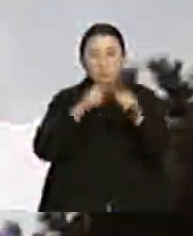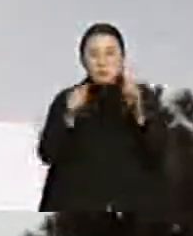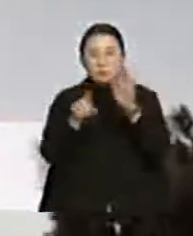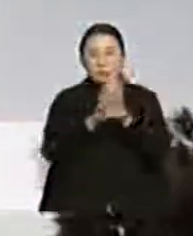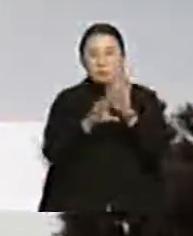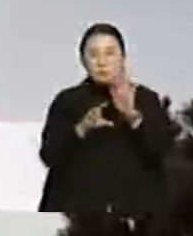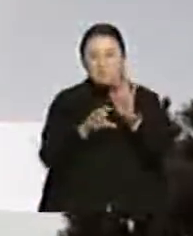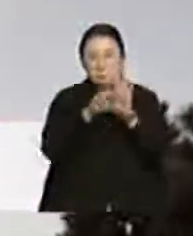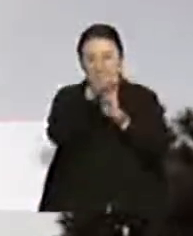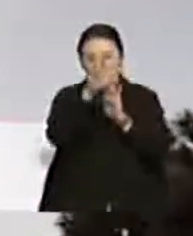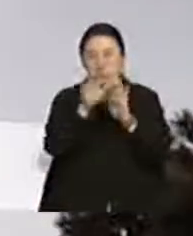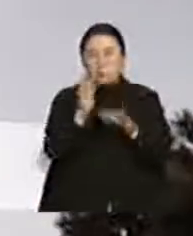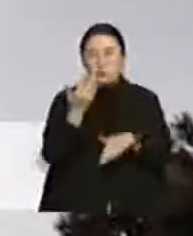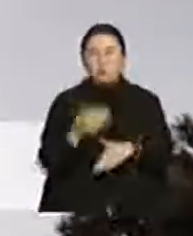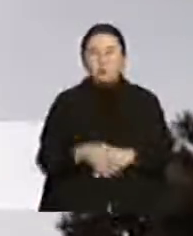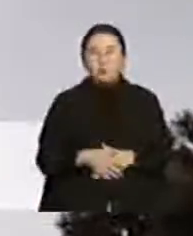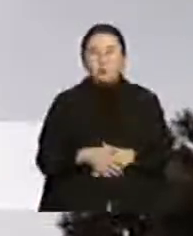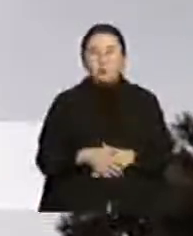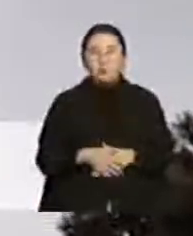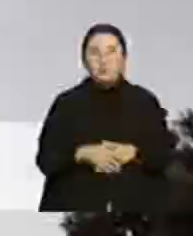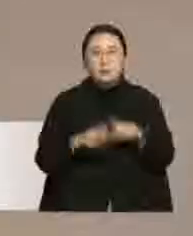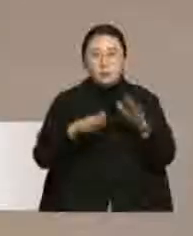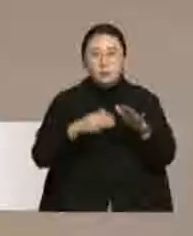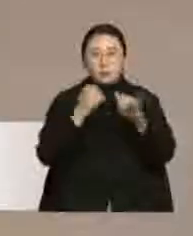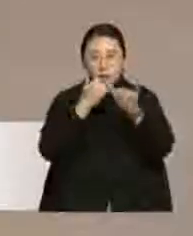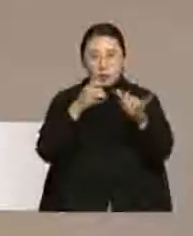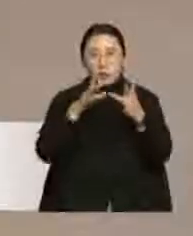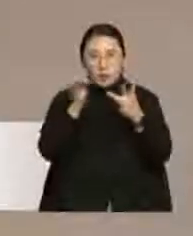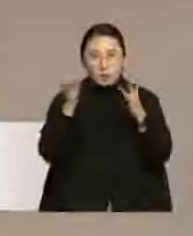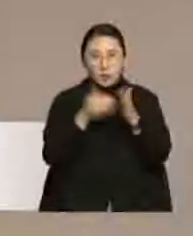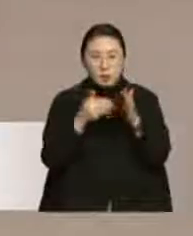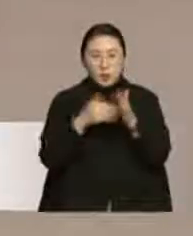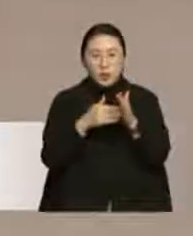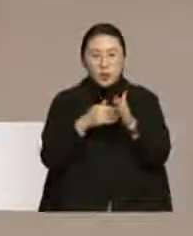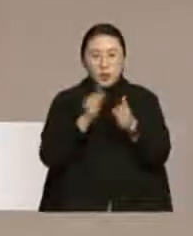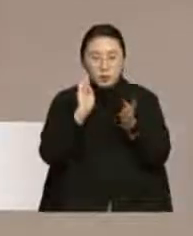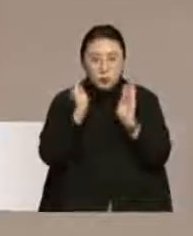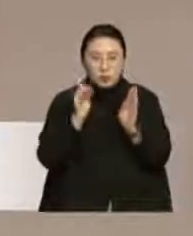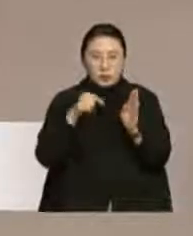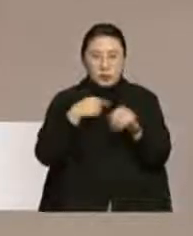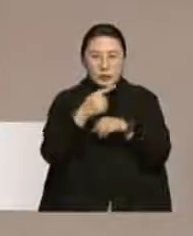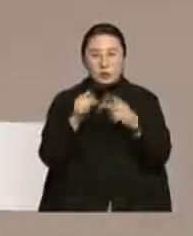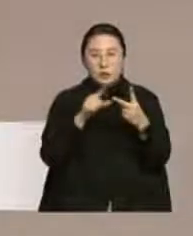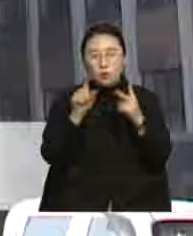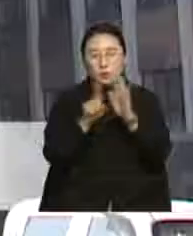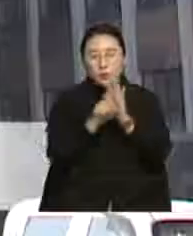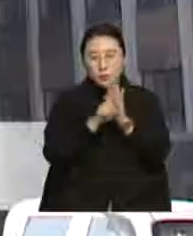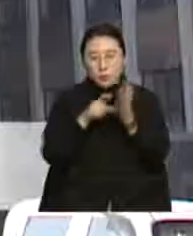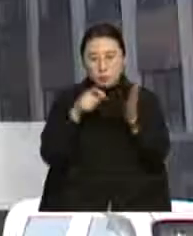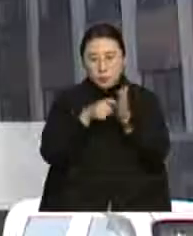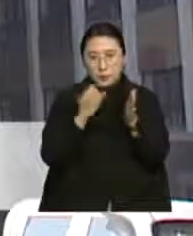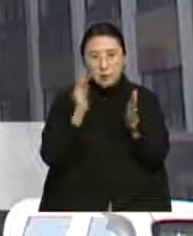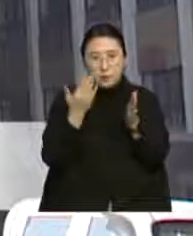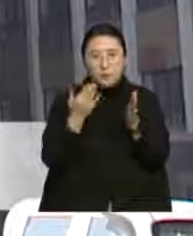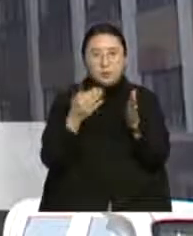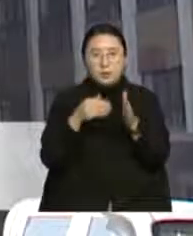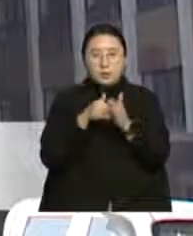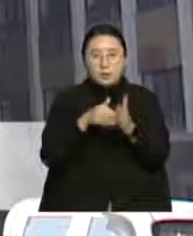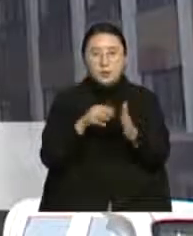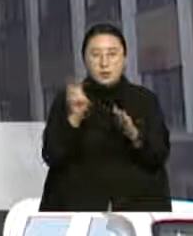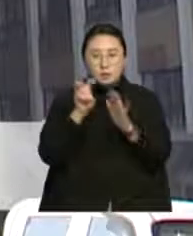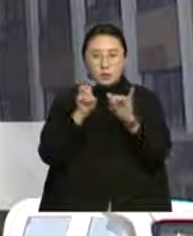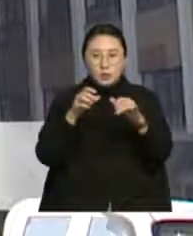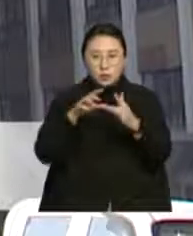게시판에 업로드 하면 됩니다 군은 우수작을 선정해 9 블로그와 내년 2월로 소식지에 게재하고 응모자